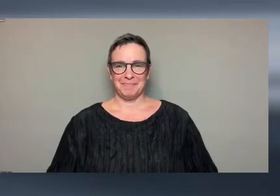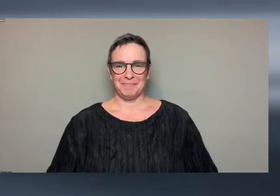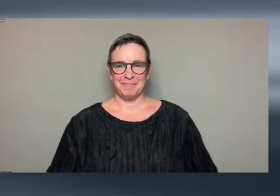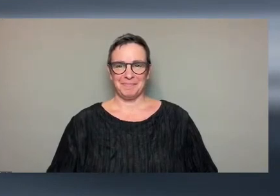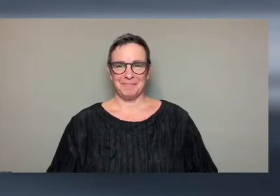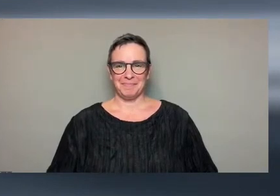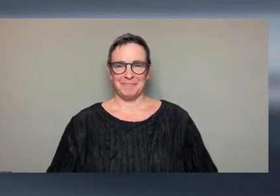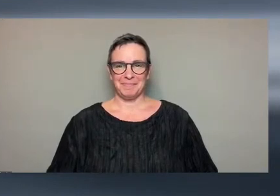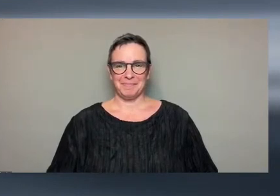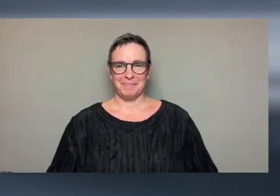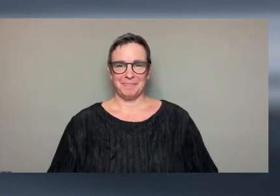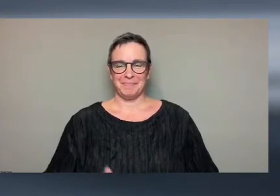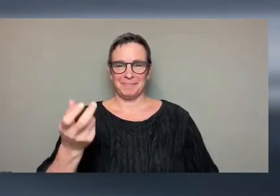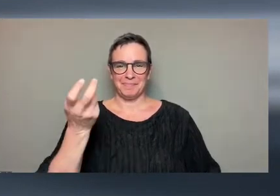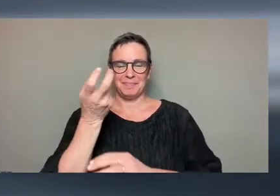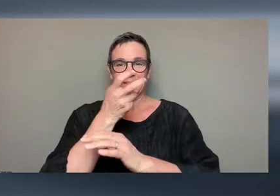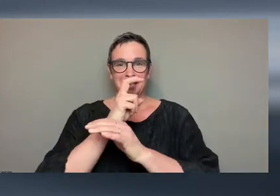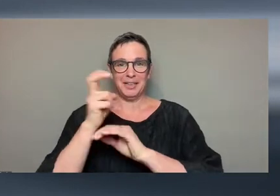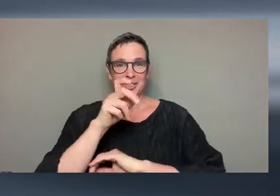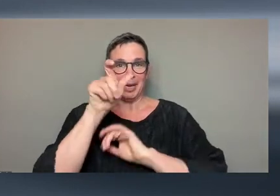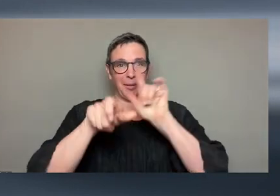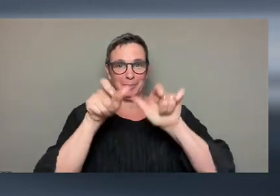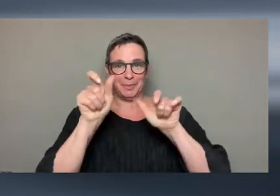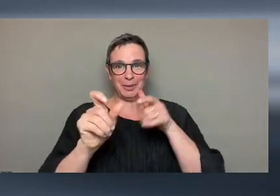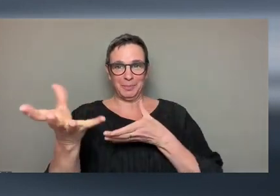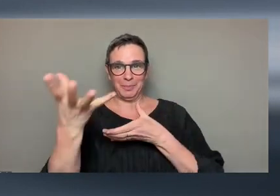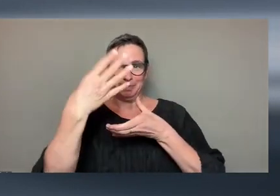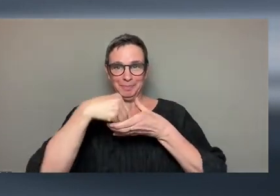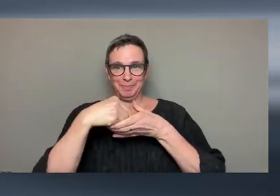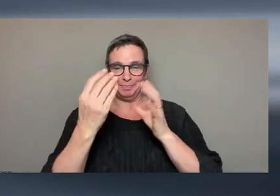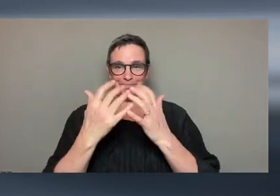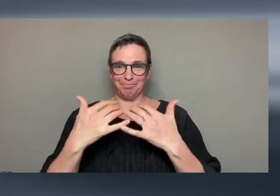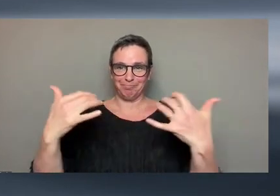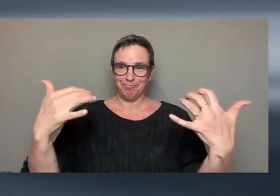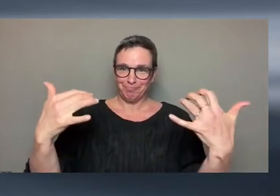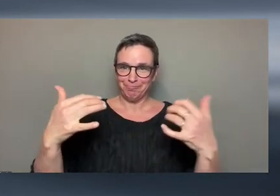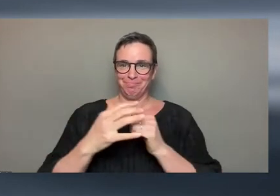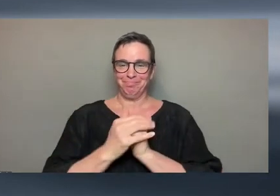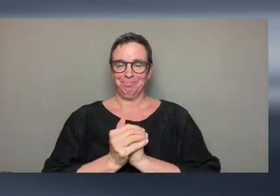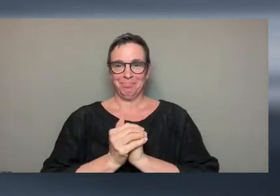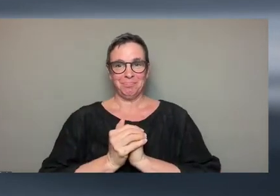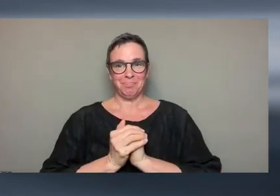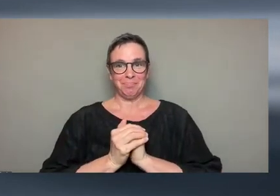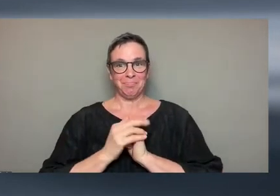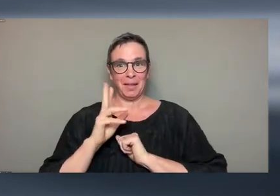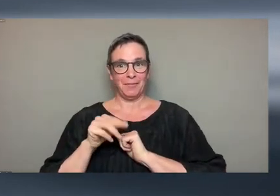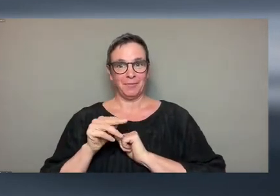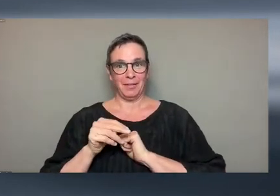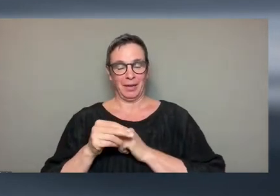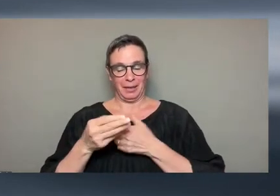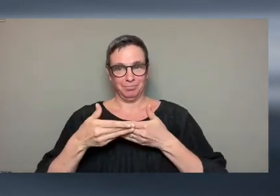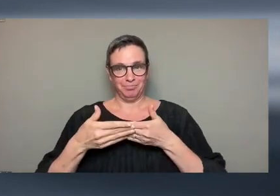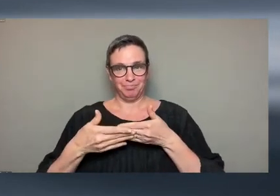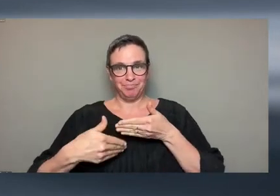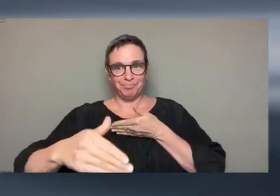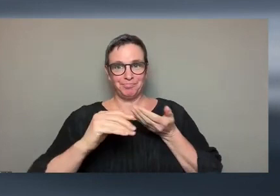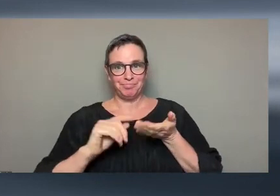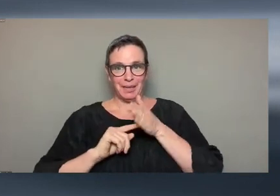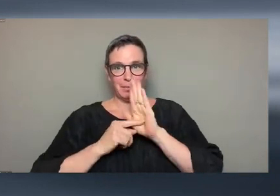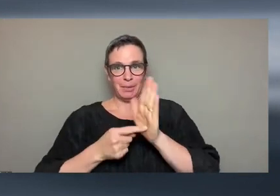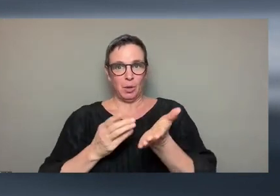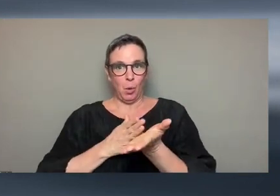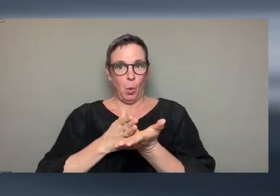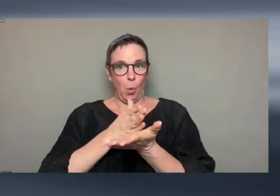Chères participantes et participants, nous allons vous présenter dans les prochaines minutes le thème Routage piéton